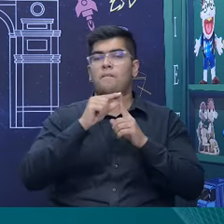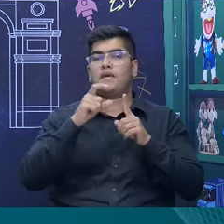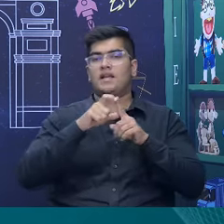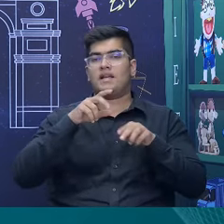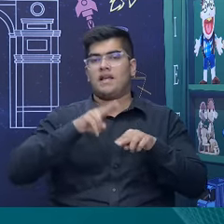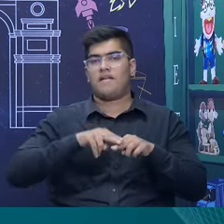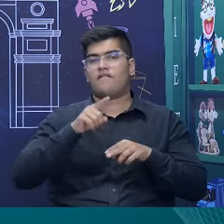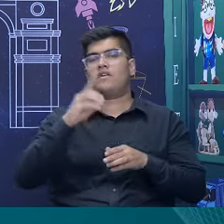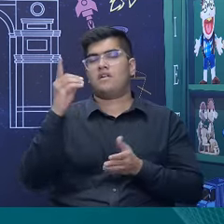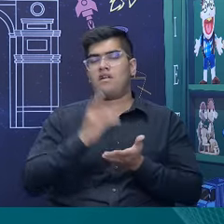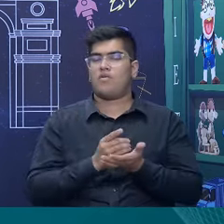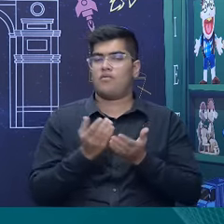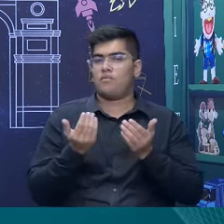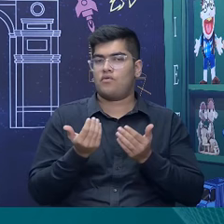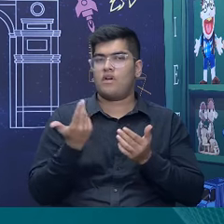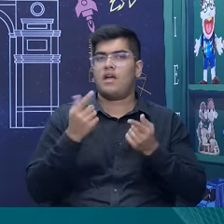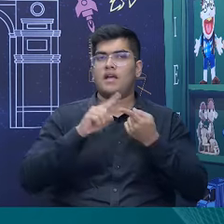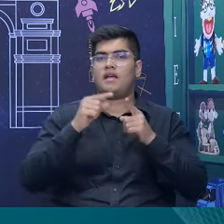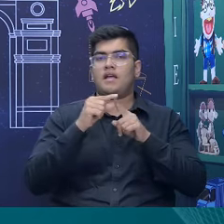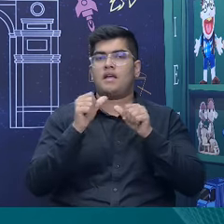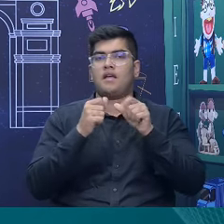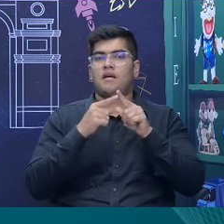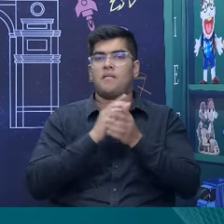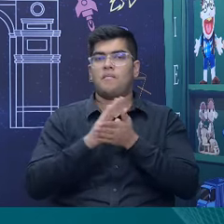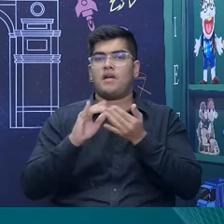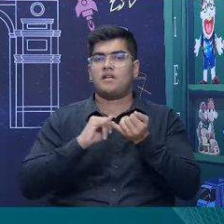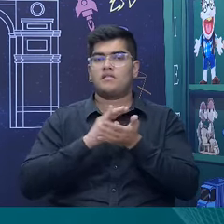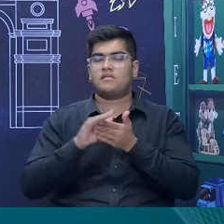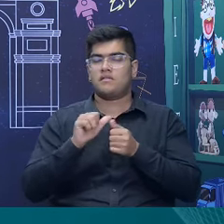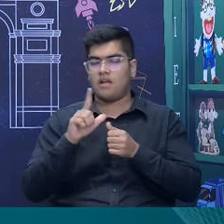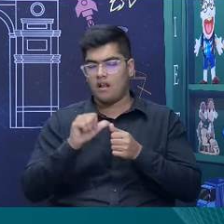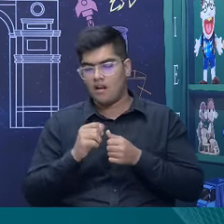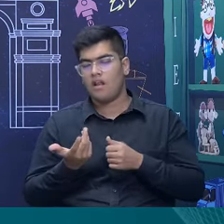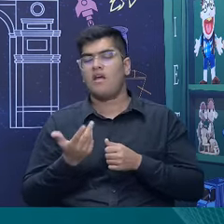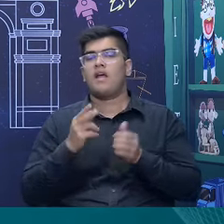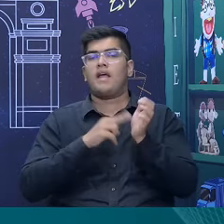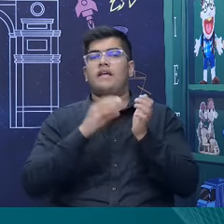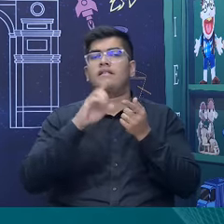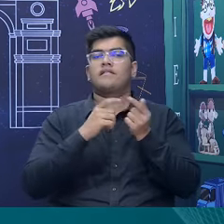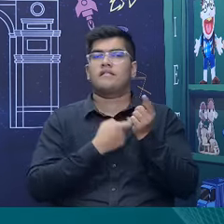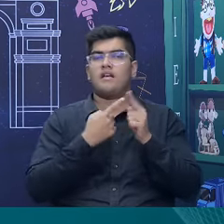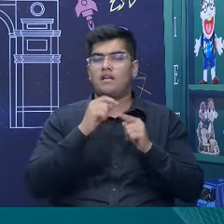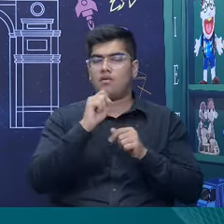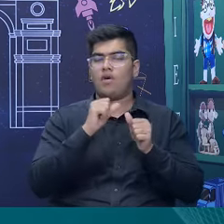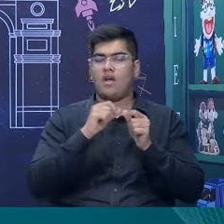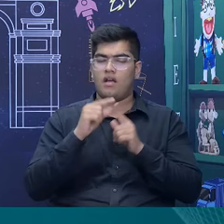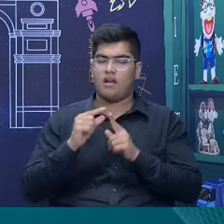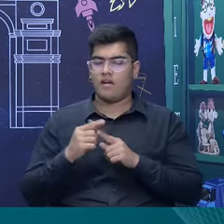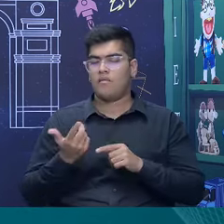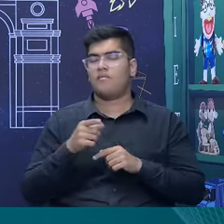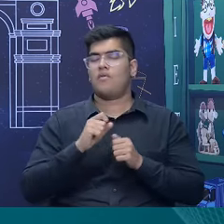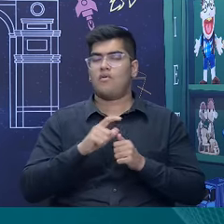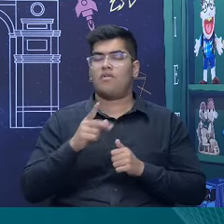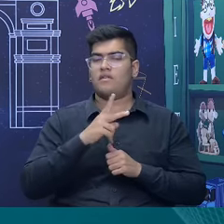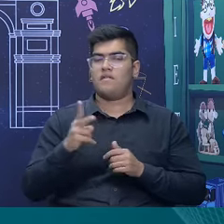सॉफ्ट कॉपी वर्जन के लिए ईपाठशाला दीक्षा मोबाइल ऐप या एनसीआरटी एप्स को जरूर चुने आप चाहे तो आप